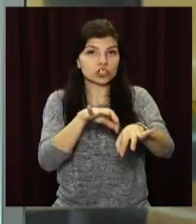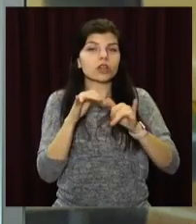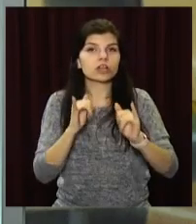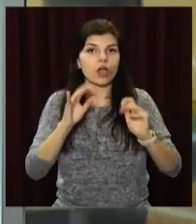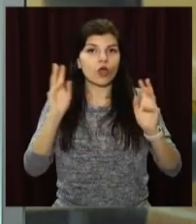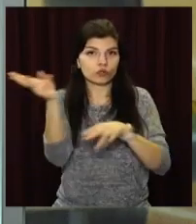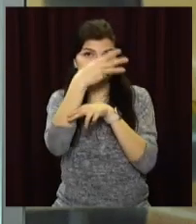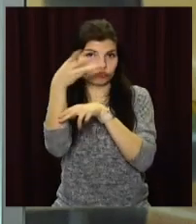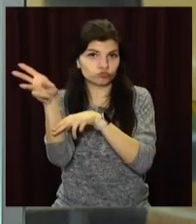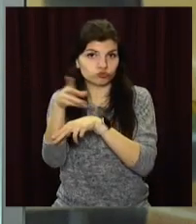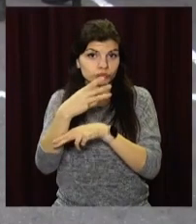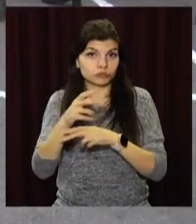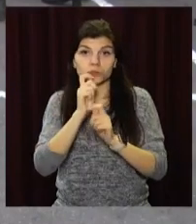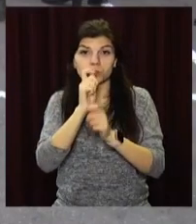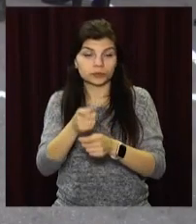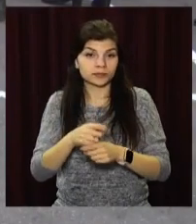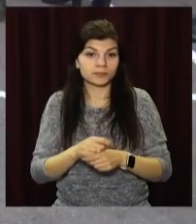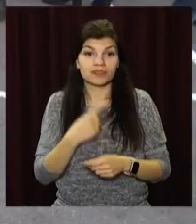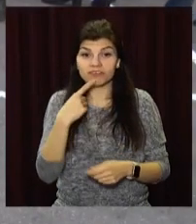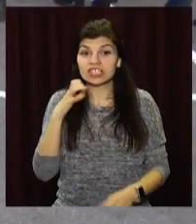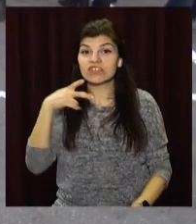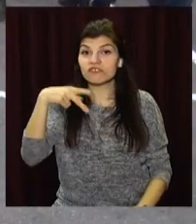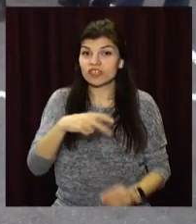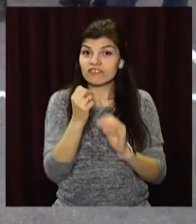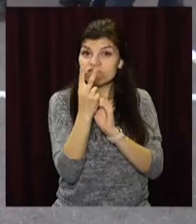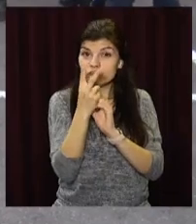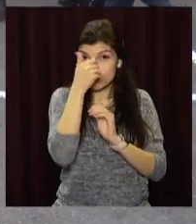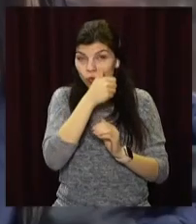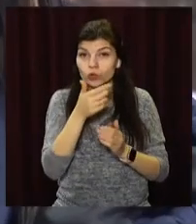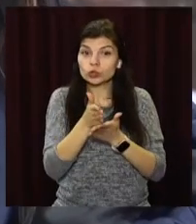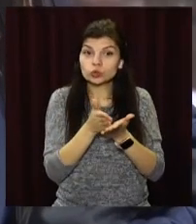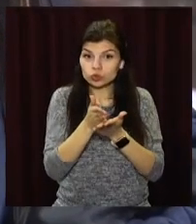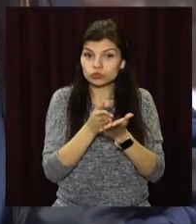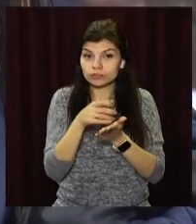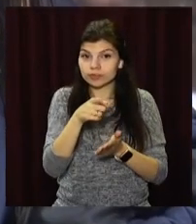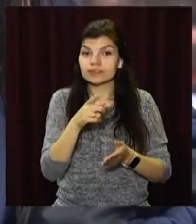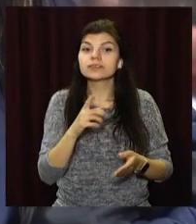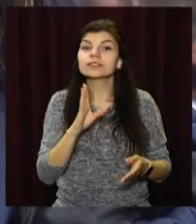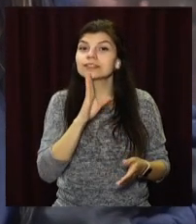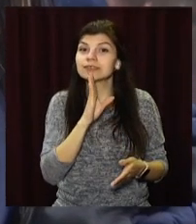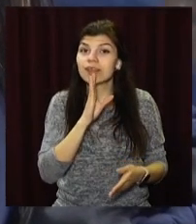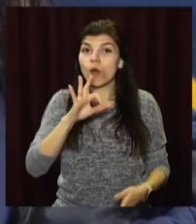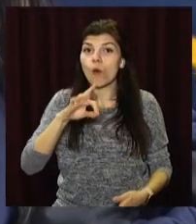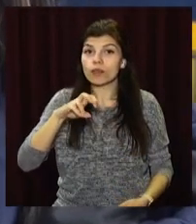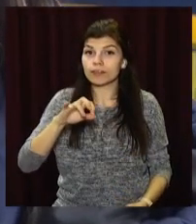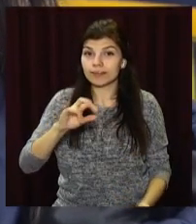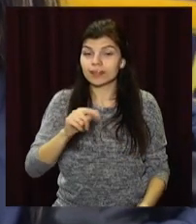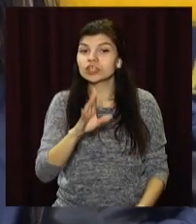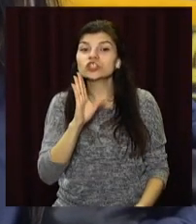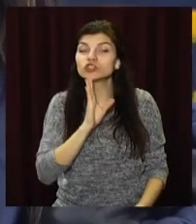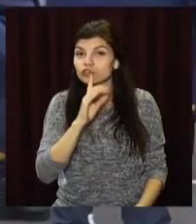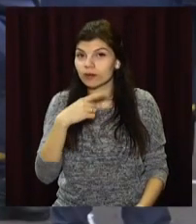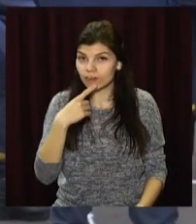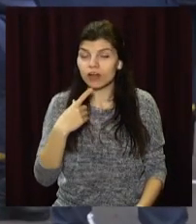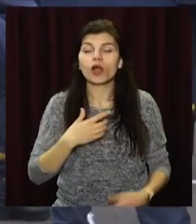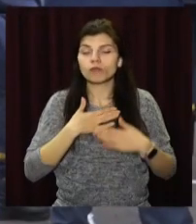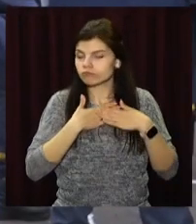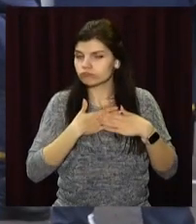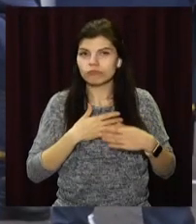вогню. З 2012 року служить у ДСНС кам'янчанка Олена Грицай. Дівчина каже,